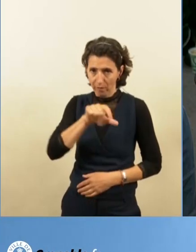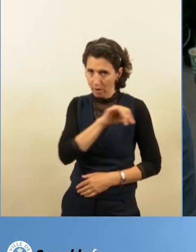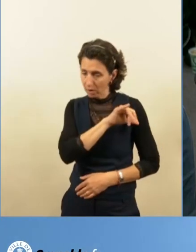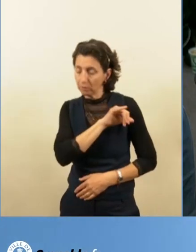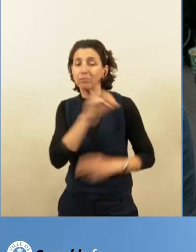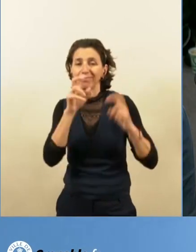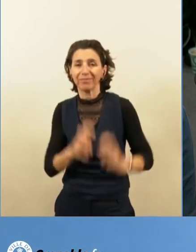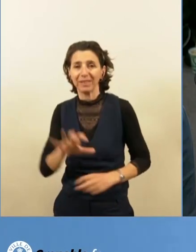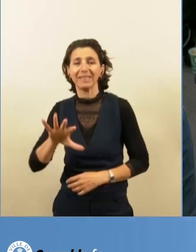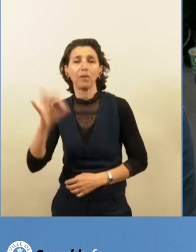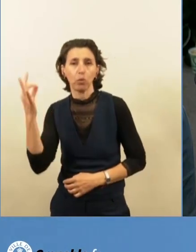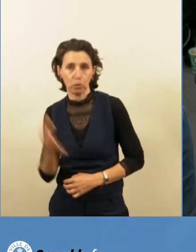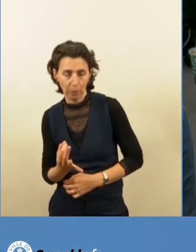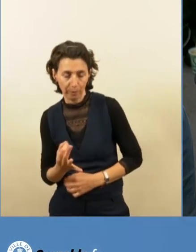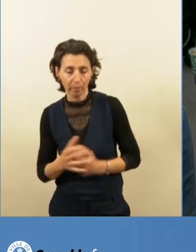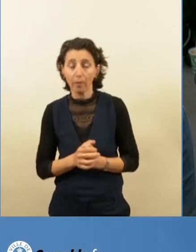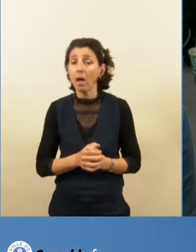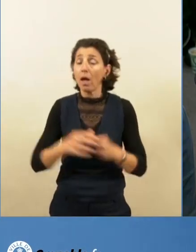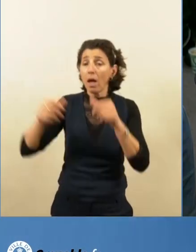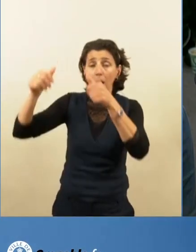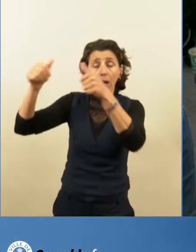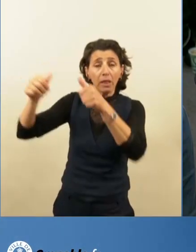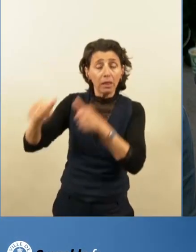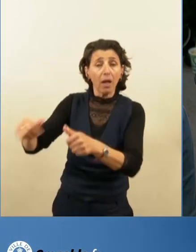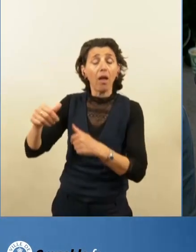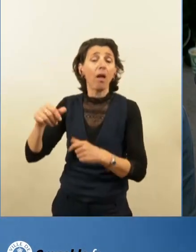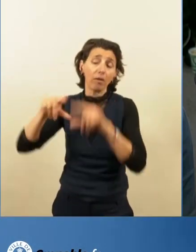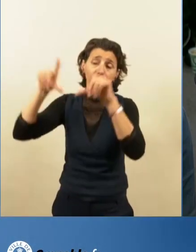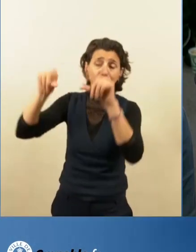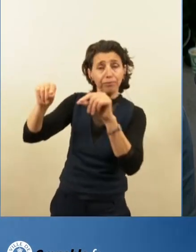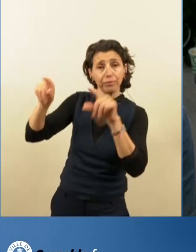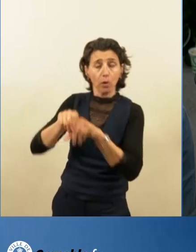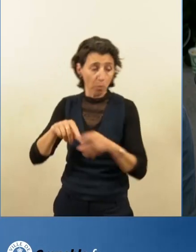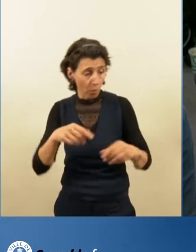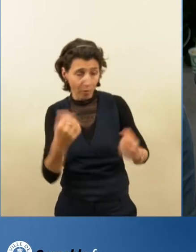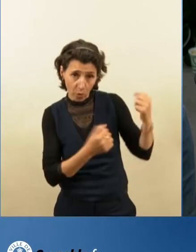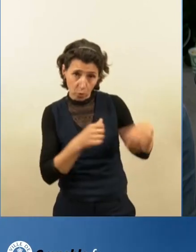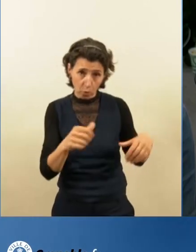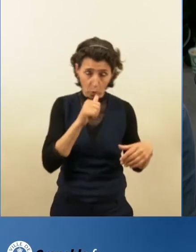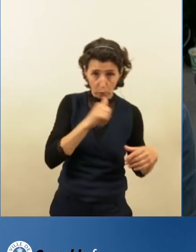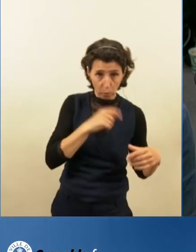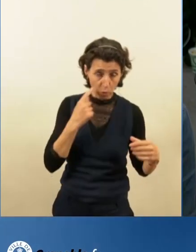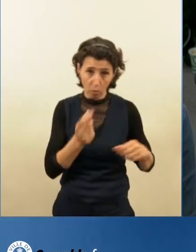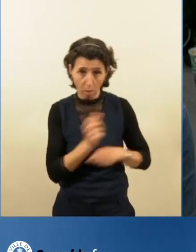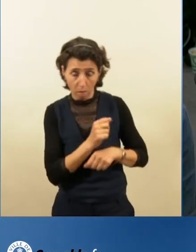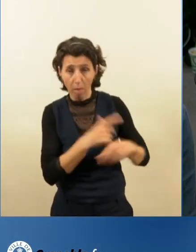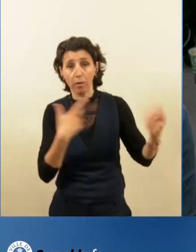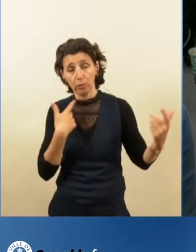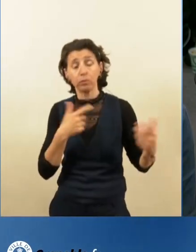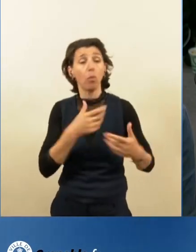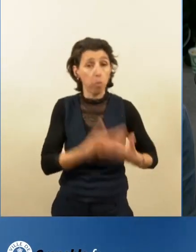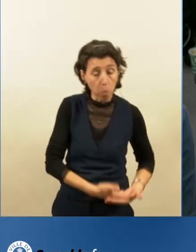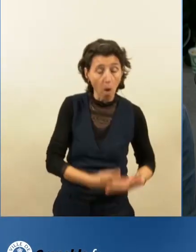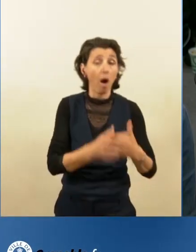refonte des critères des vignettes critères qui ne prennent pas en compte la consommation du véhicule son poids et ses émissions de gaz à effet de serre et enfin